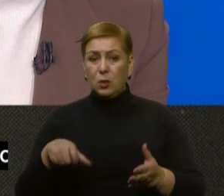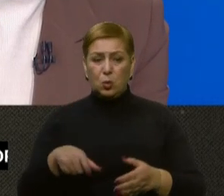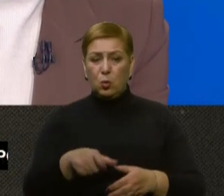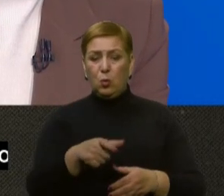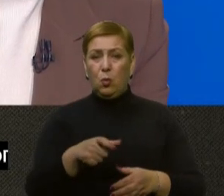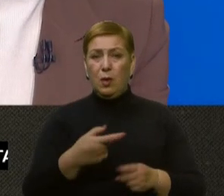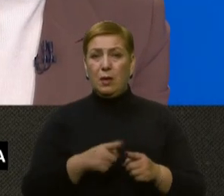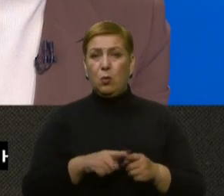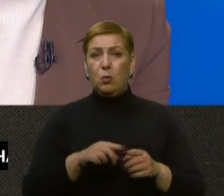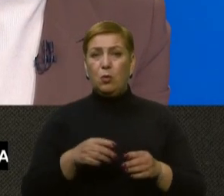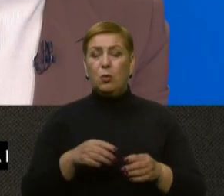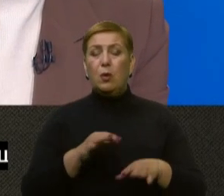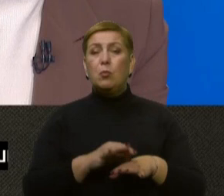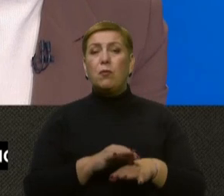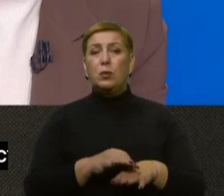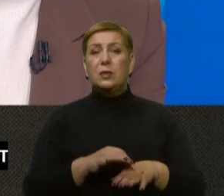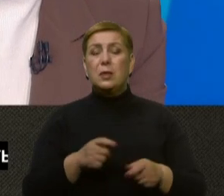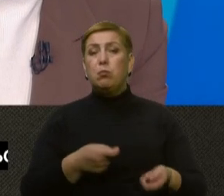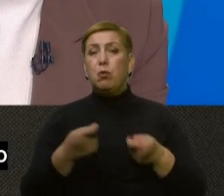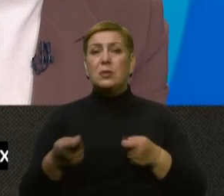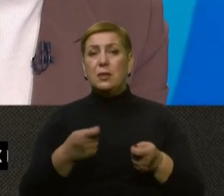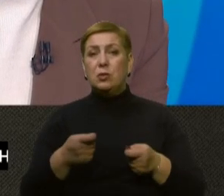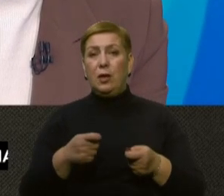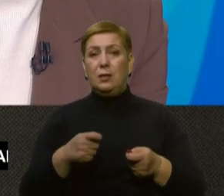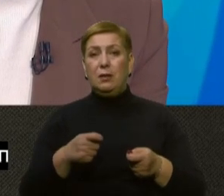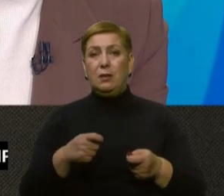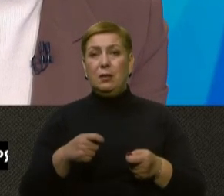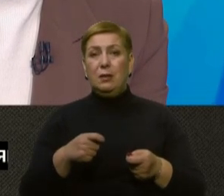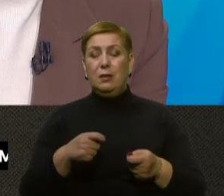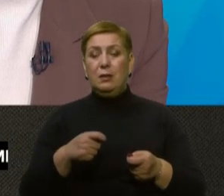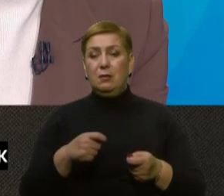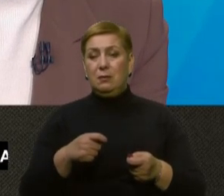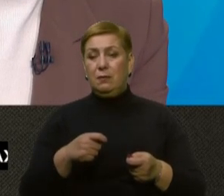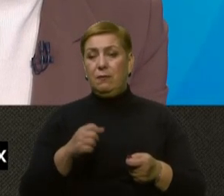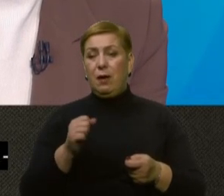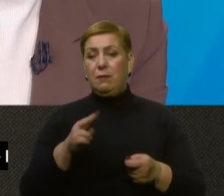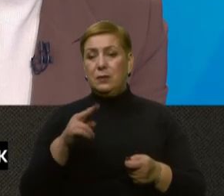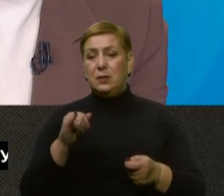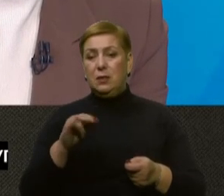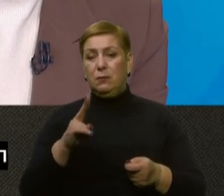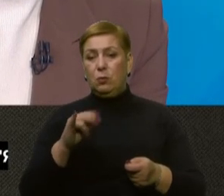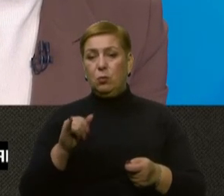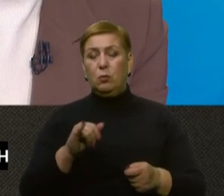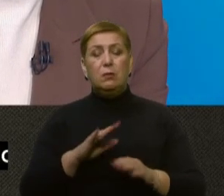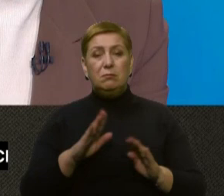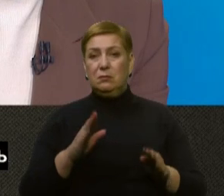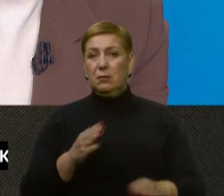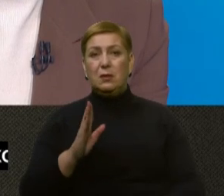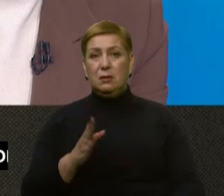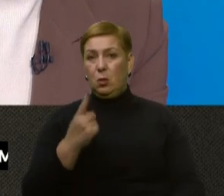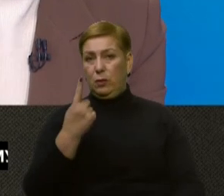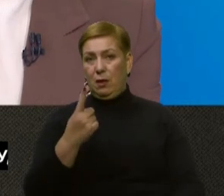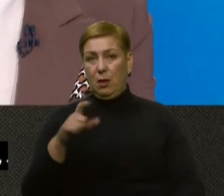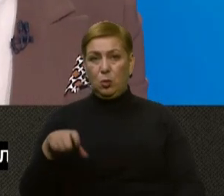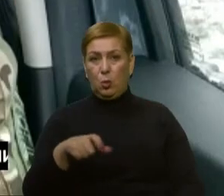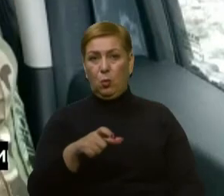і постачання в Авдіївку. Немає більше ніяких обхідних шляхів. Немає. Немає. Одна дорога,